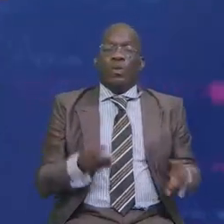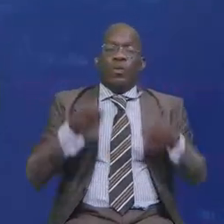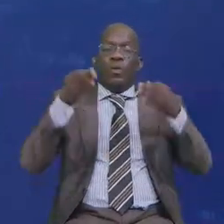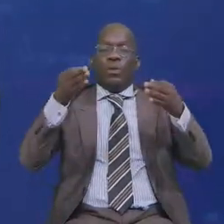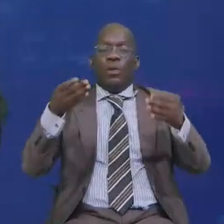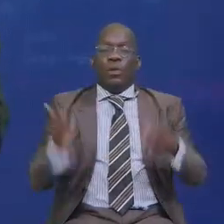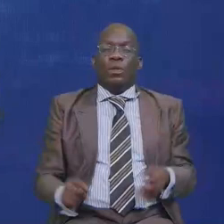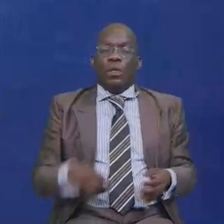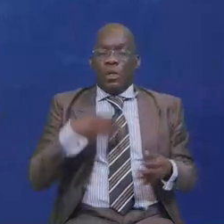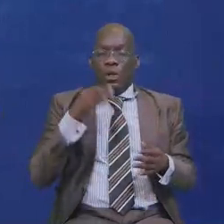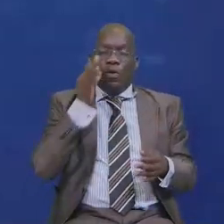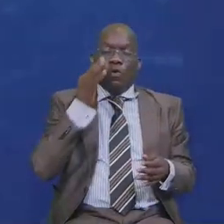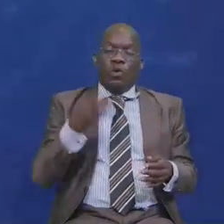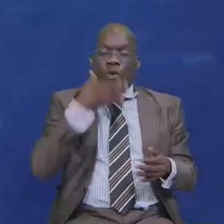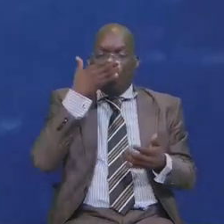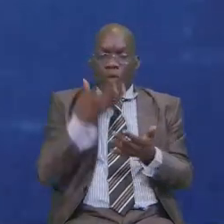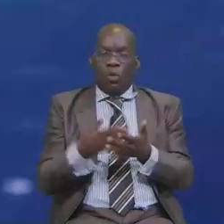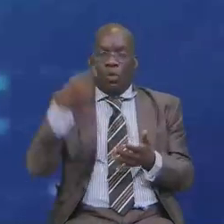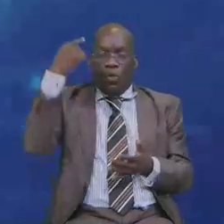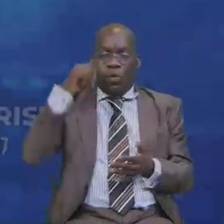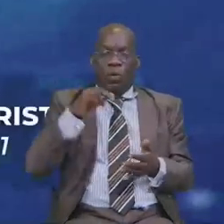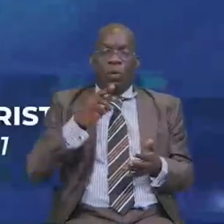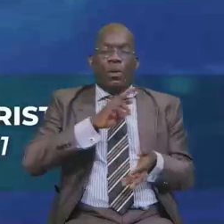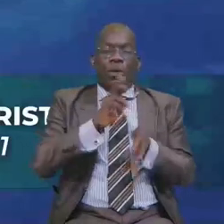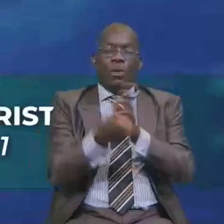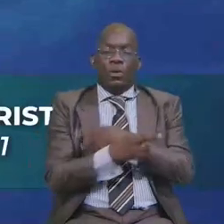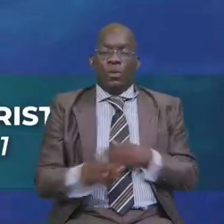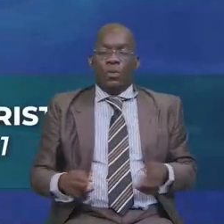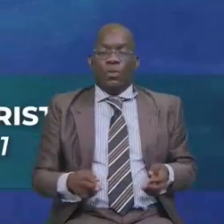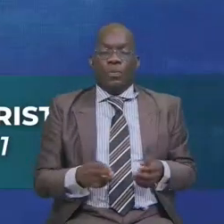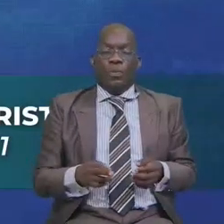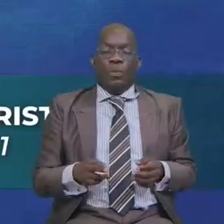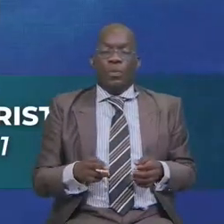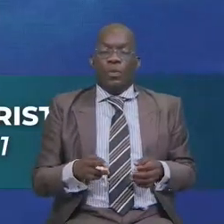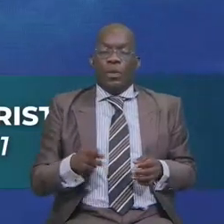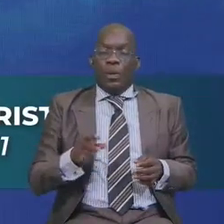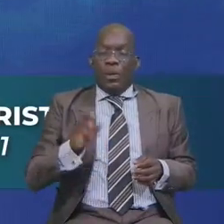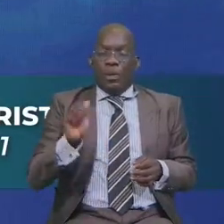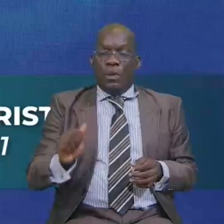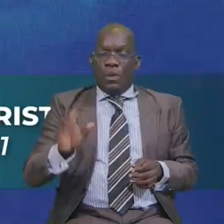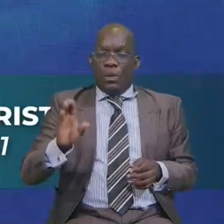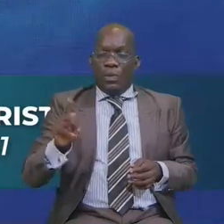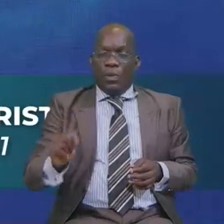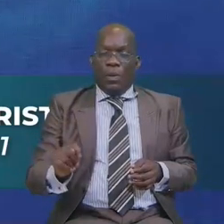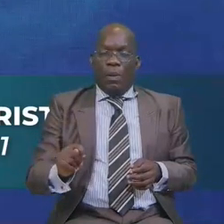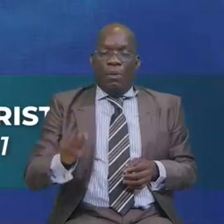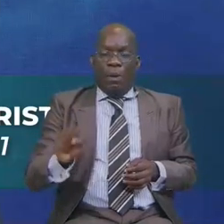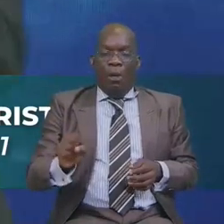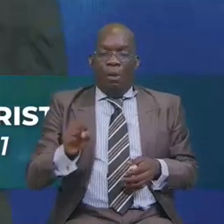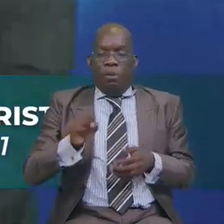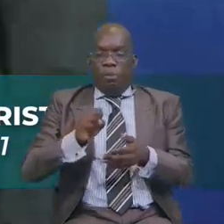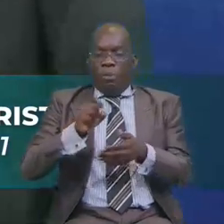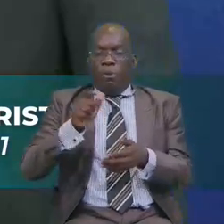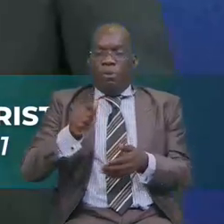Donc, du fruit digne de la repentance. Dans en Actes des Apôtres, chapitre 26,